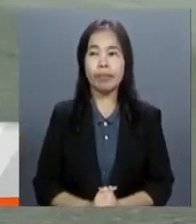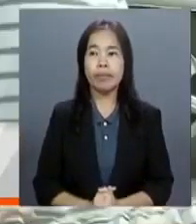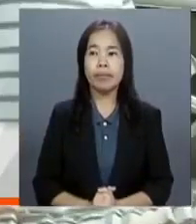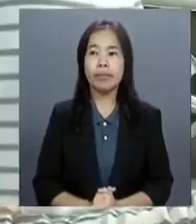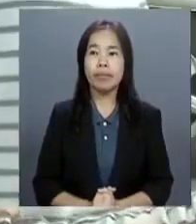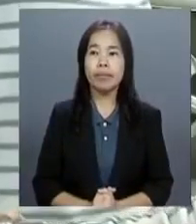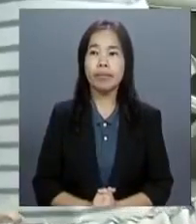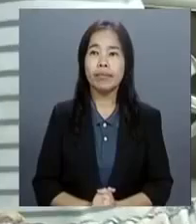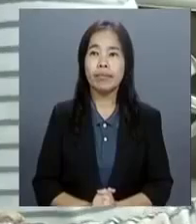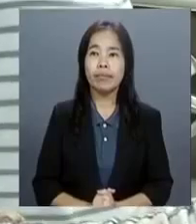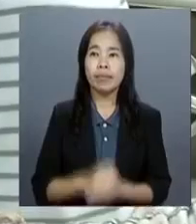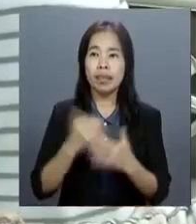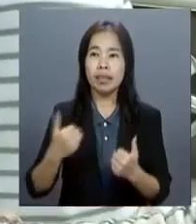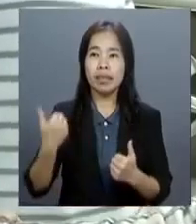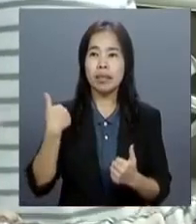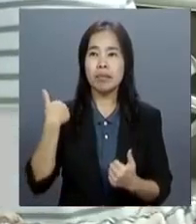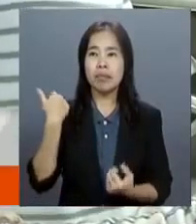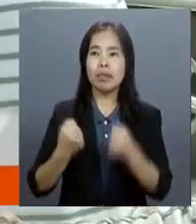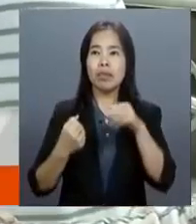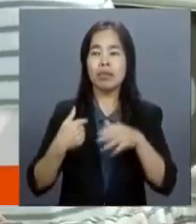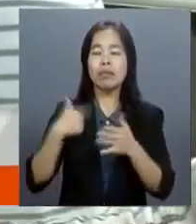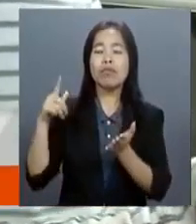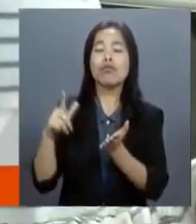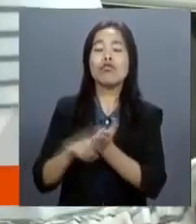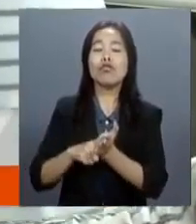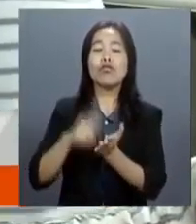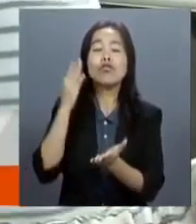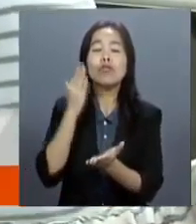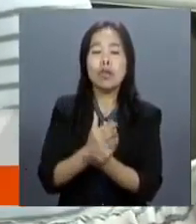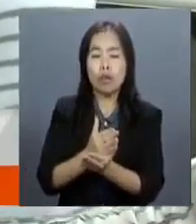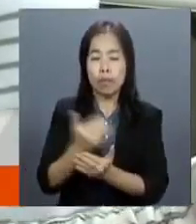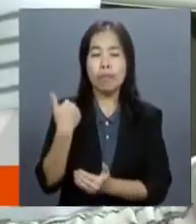หยุดก่อนล่วงหน้าอะไรประมาณนี้พักร้อนอะไรมั่งประมาณนี้ค่ะ